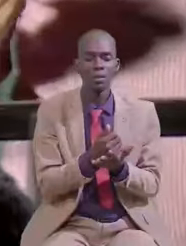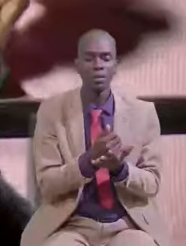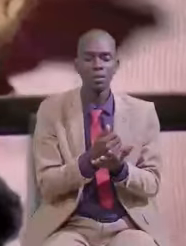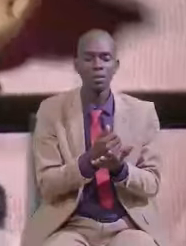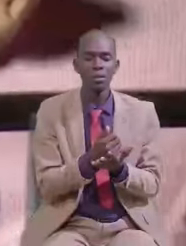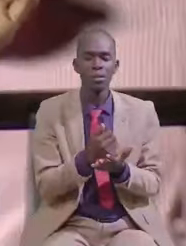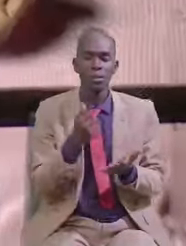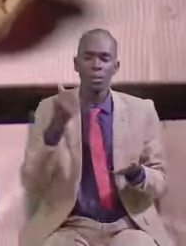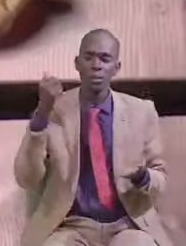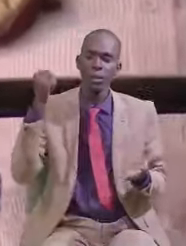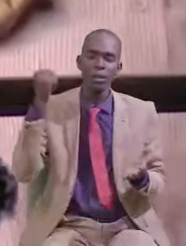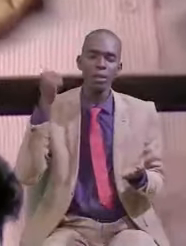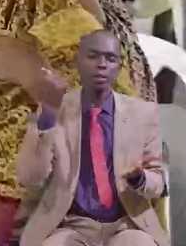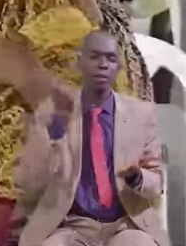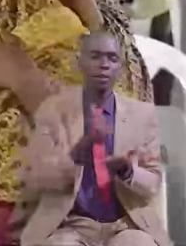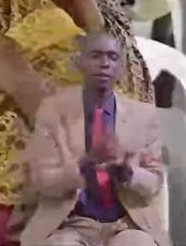Amen.